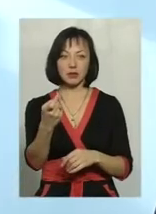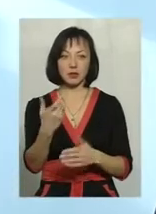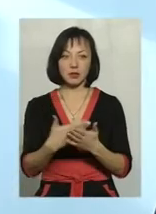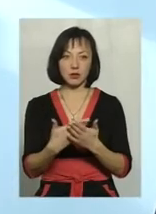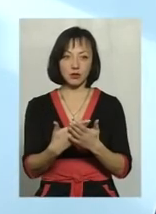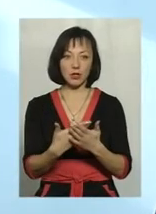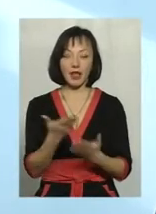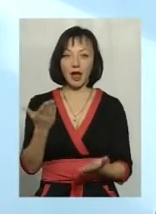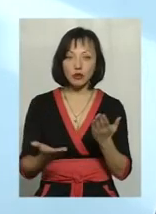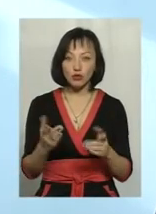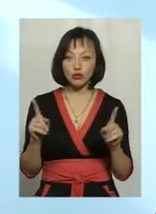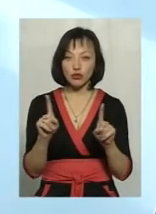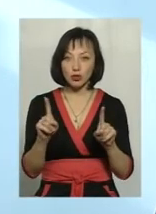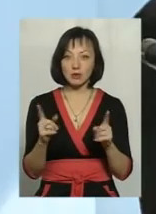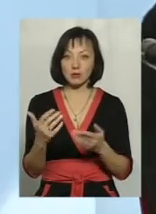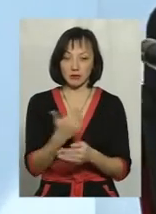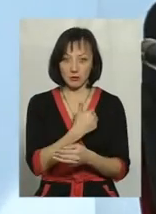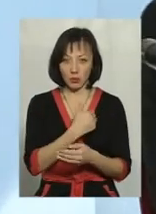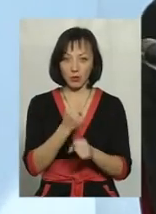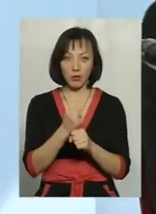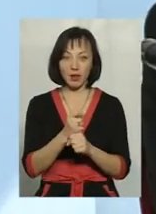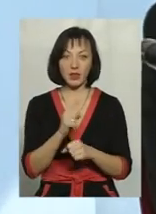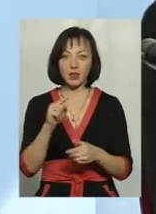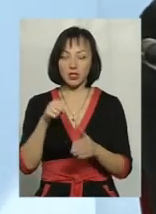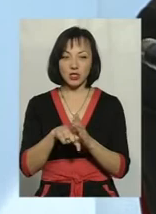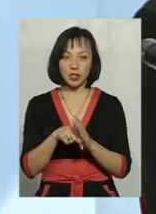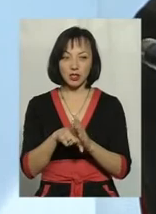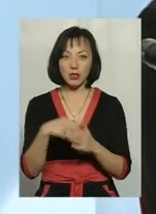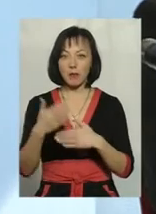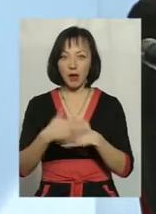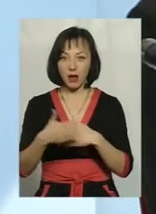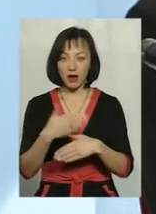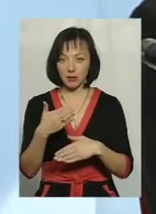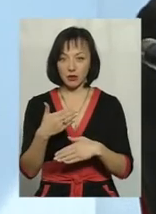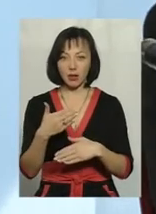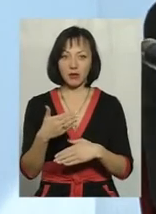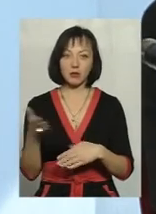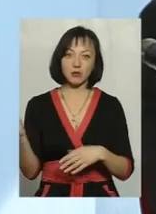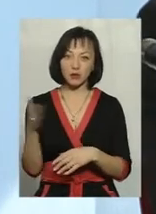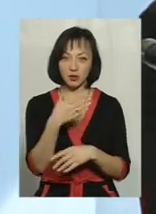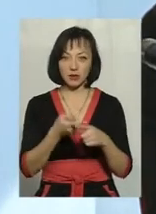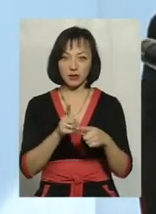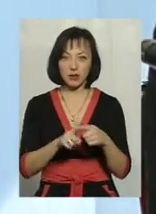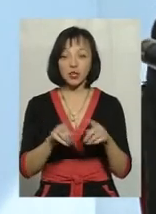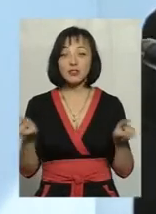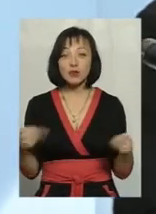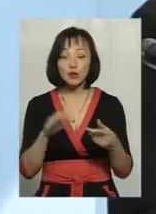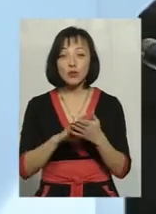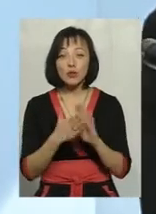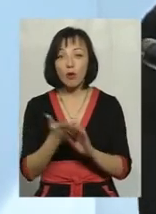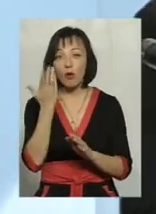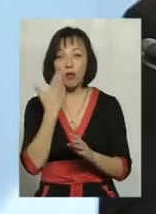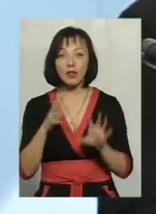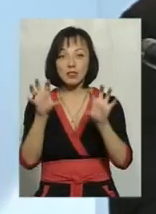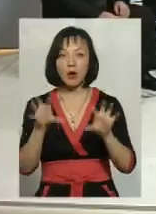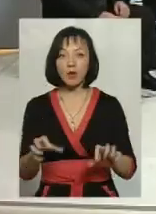що якщо щось збираємося робити, це не значить каральний м'яч, пішли рубати голови. Створіть умови, при яких легально